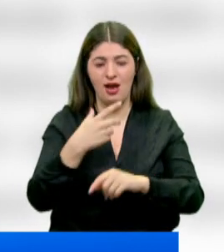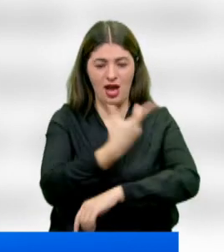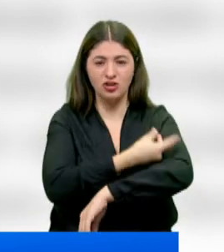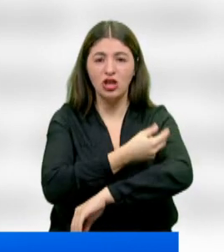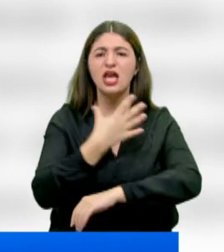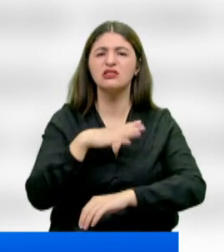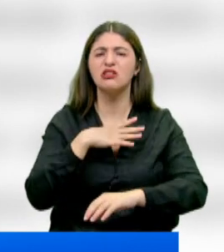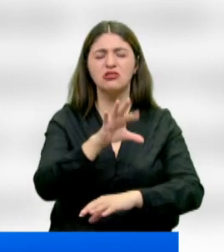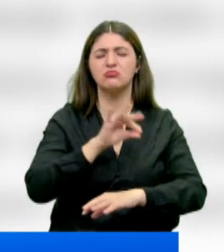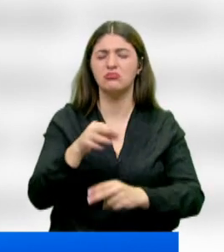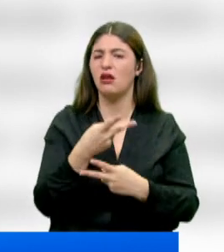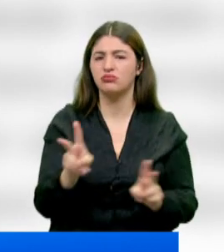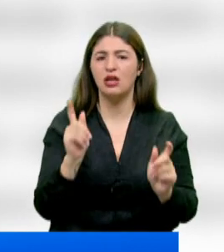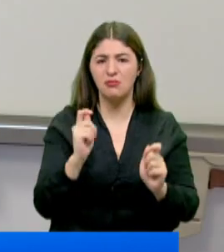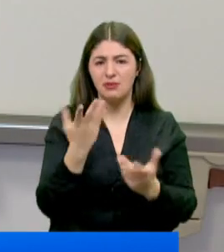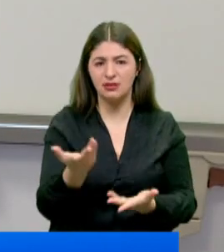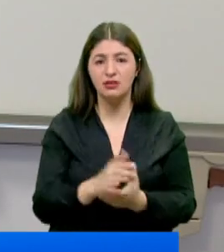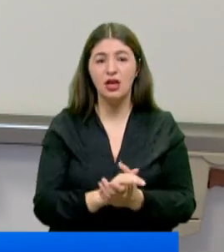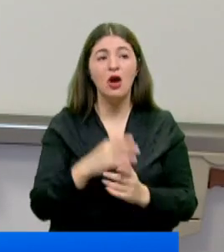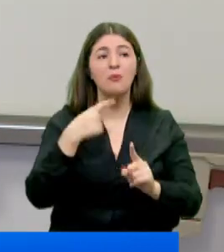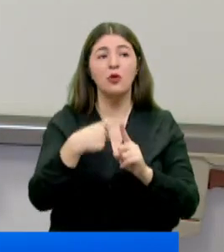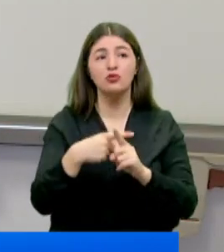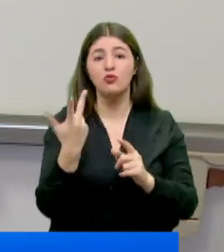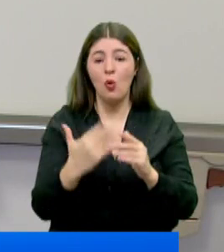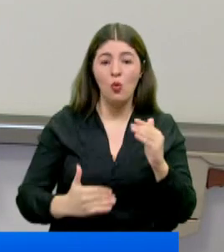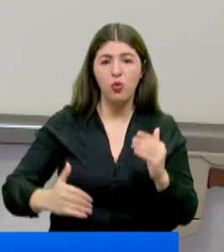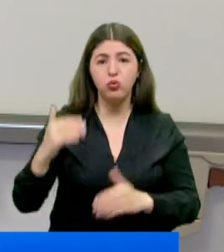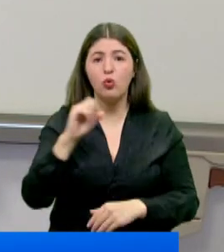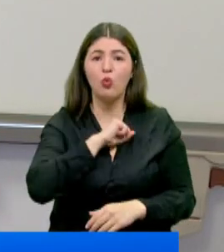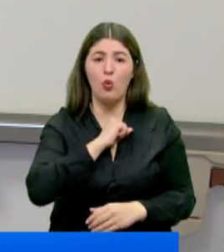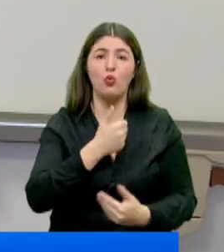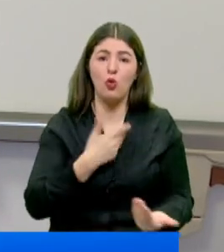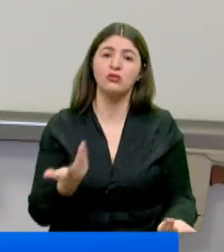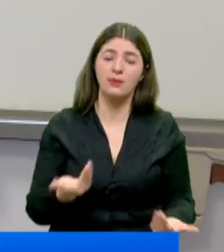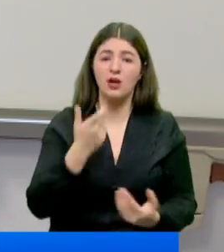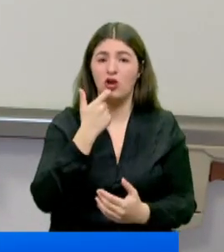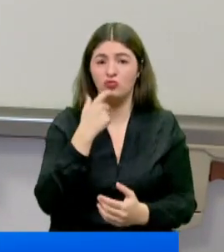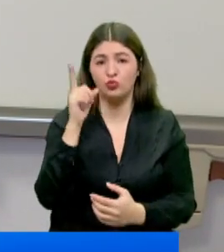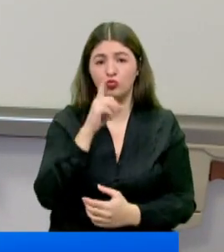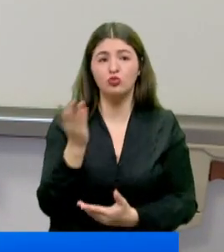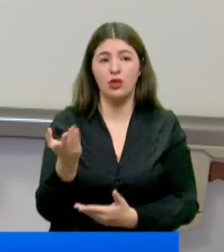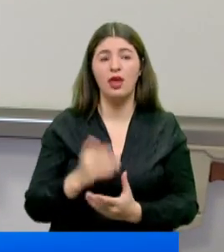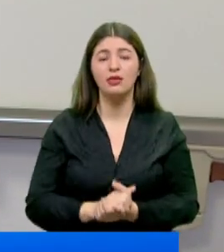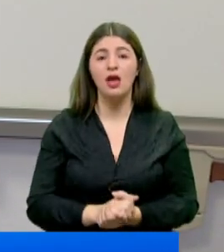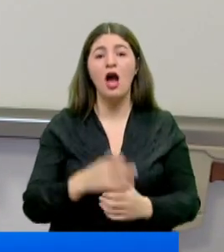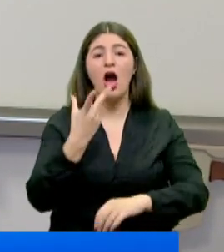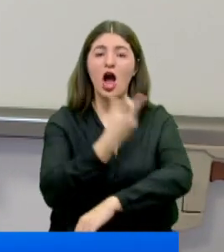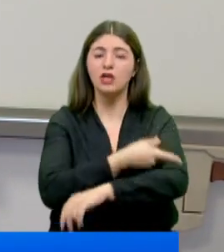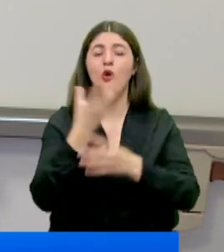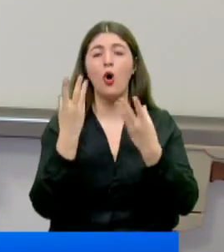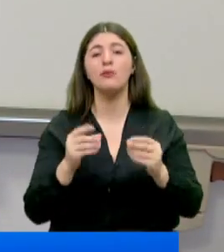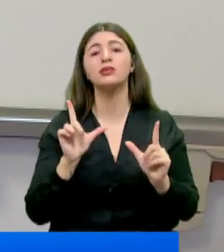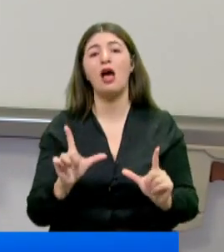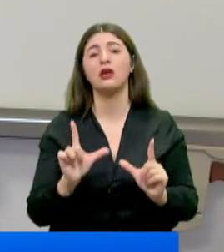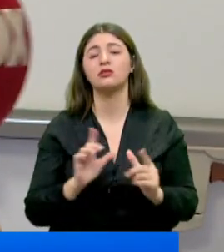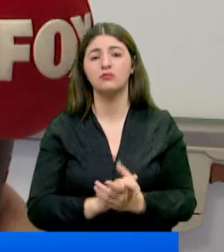istedikleri aşı türünden olabileceklerdir bakarlar çok yükseldi korkuyoruz Tabi yani Yaşımız itibariyle de aşımızı